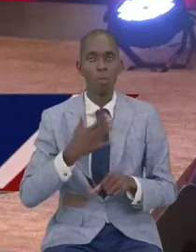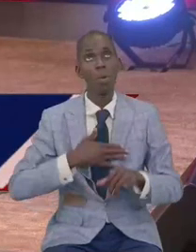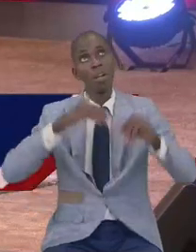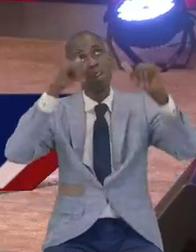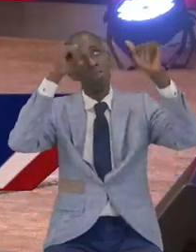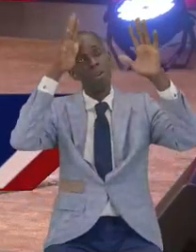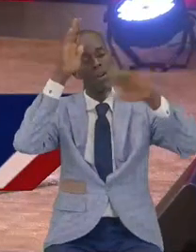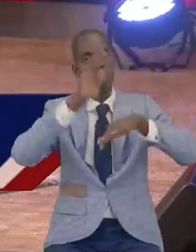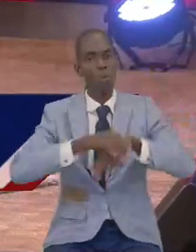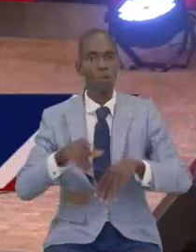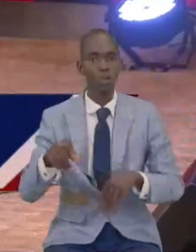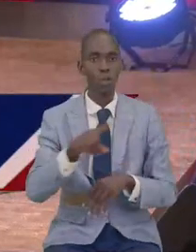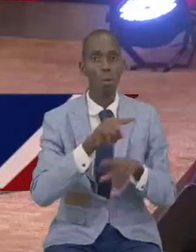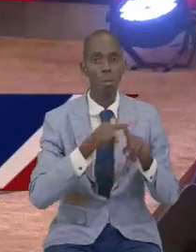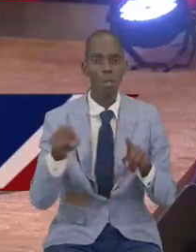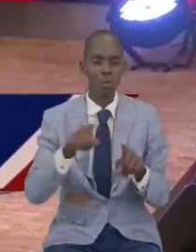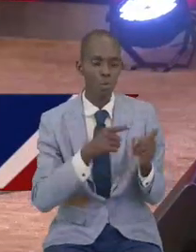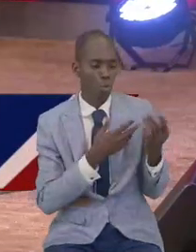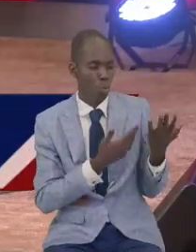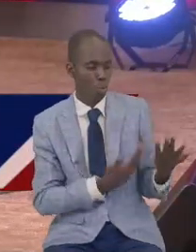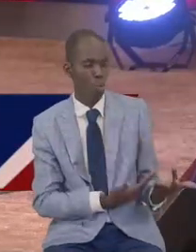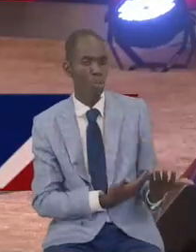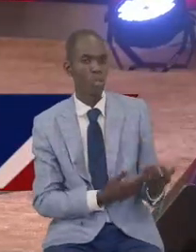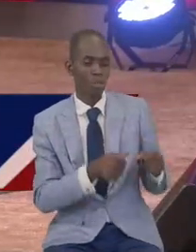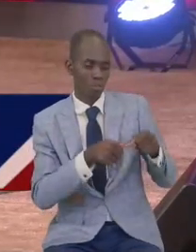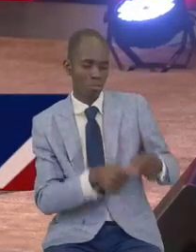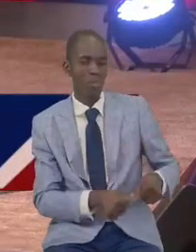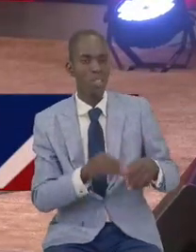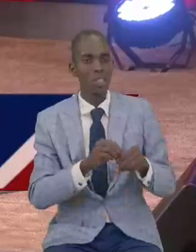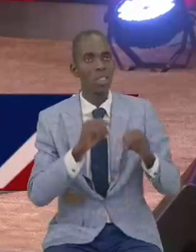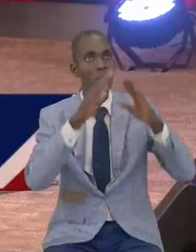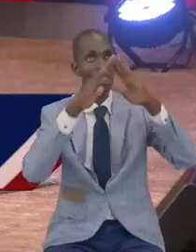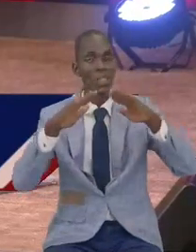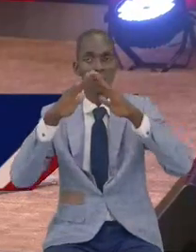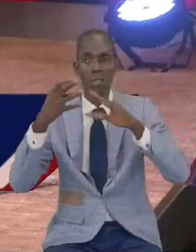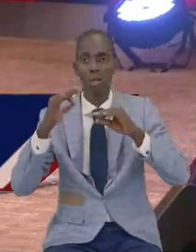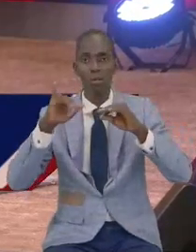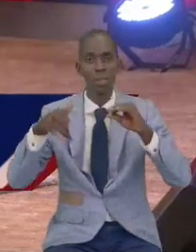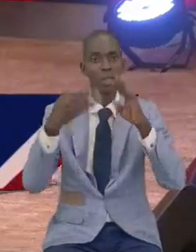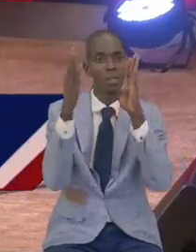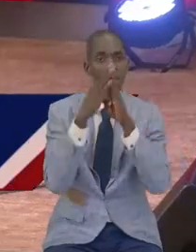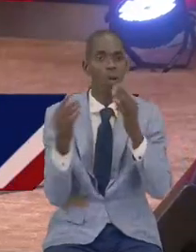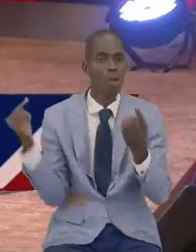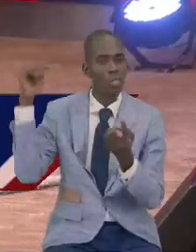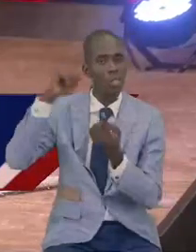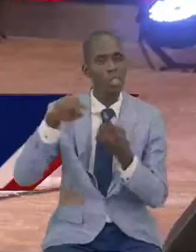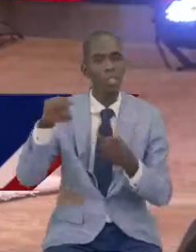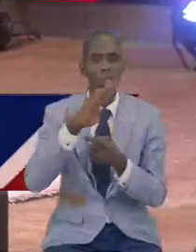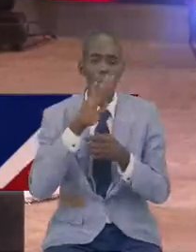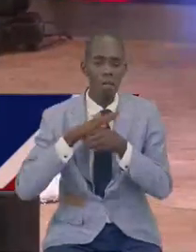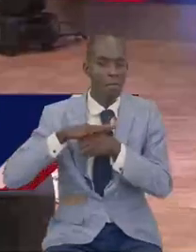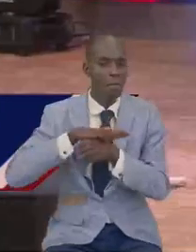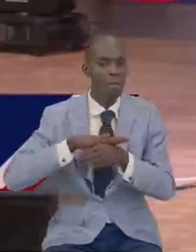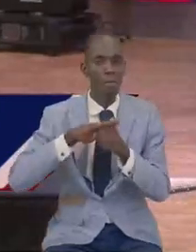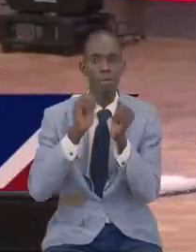Père a promis. Mais vous restez dans la ville jusqu'à ce que vous soyez revêtus de